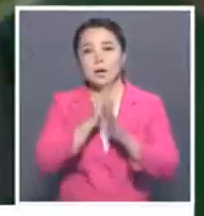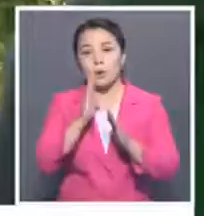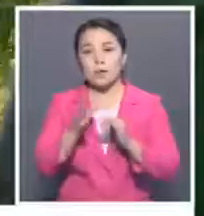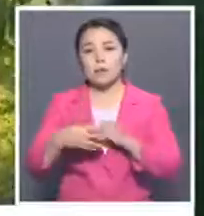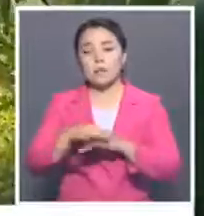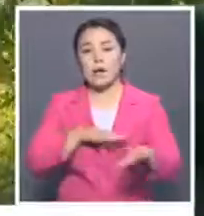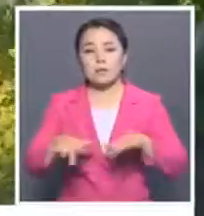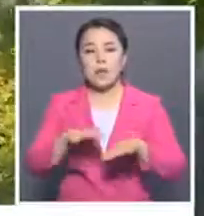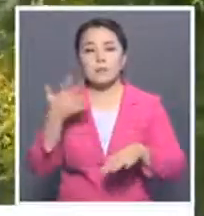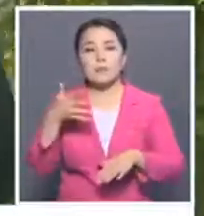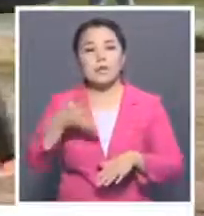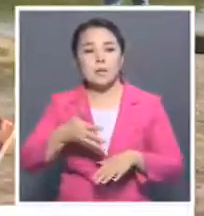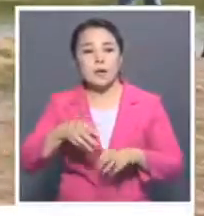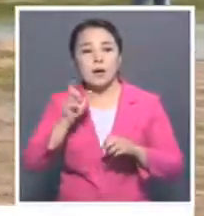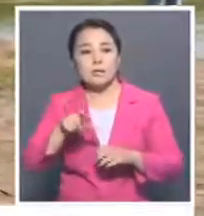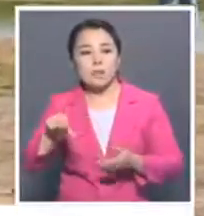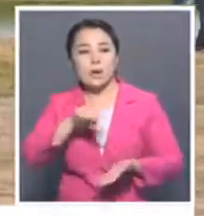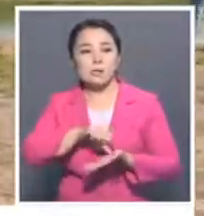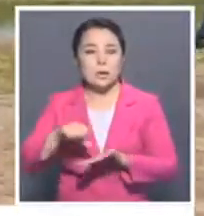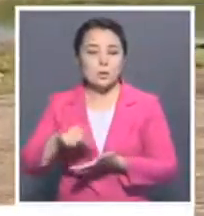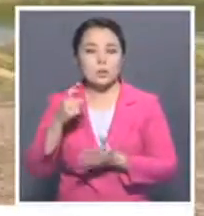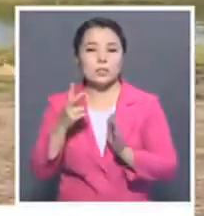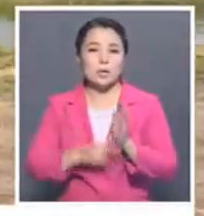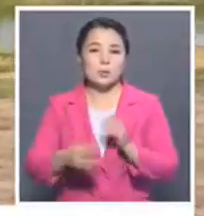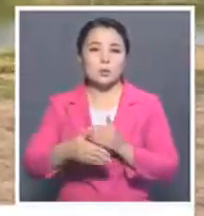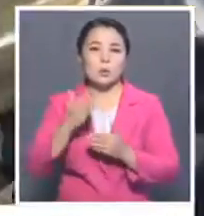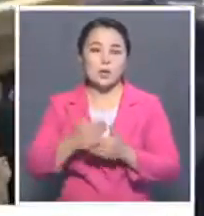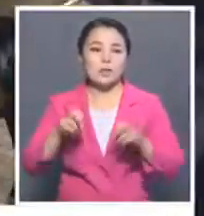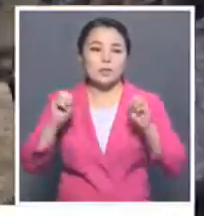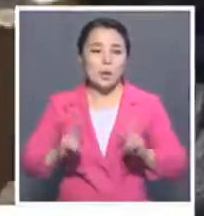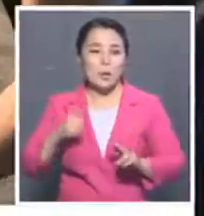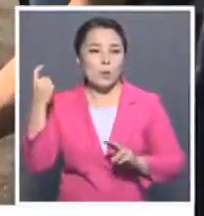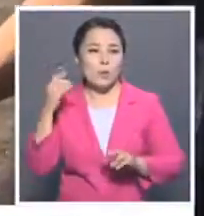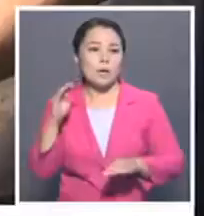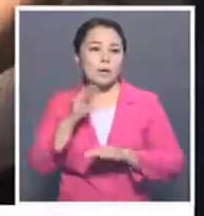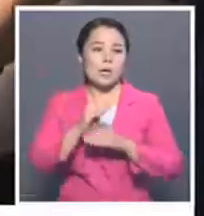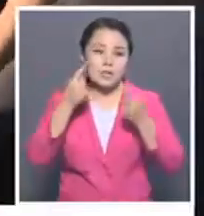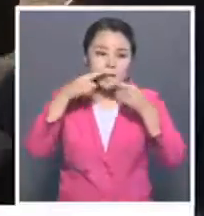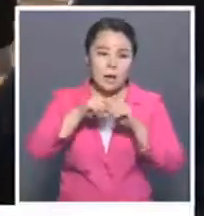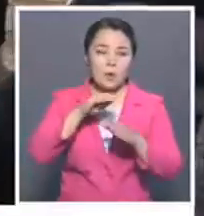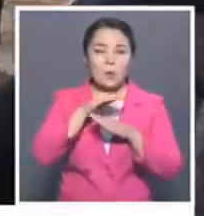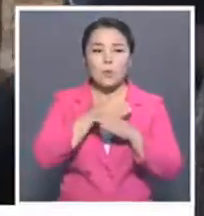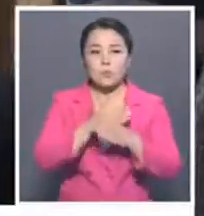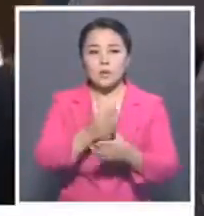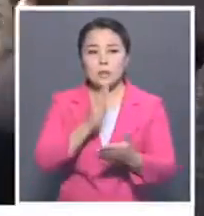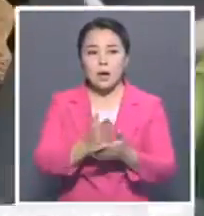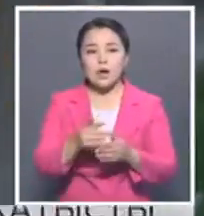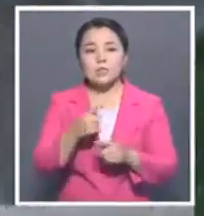Оған 5000-нан аса адам қатысып, 170-ге жуық арнайы көлік және қосымша шаруа қожалықтардың техникасы жұмылдырылды.